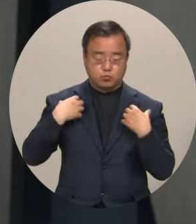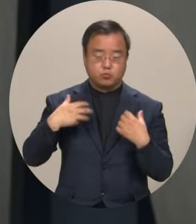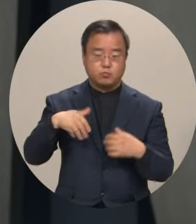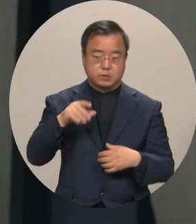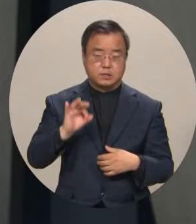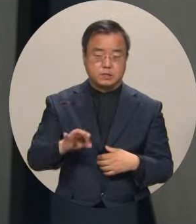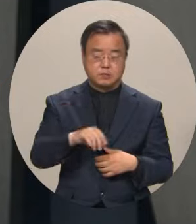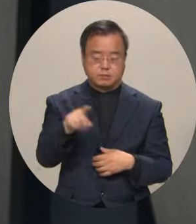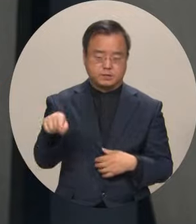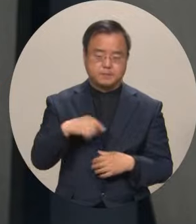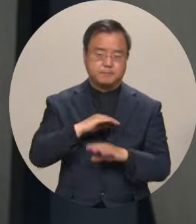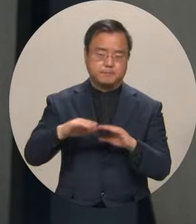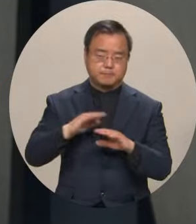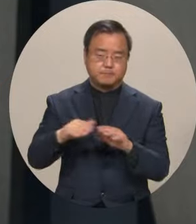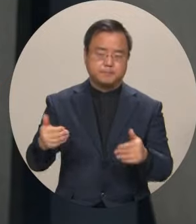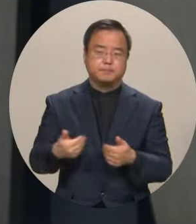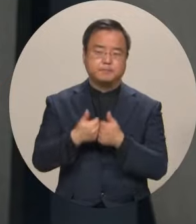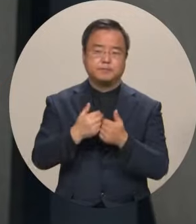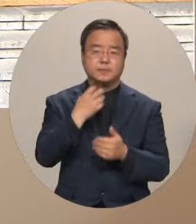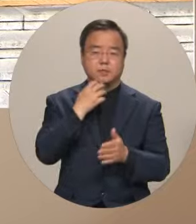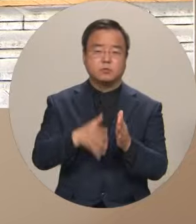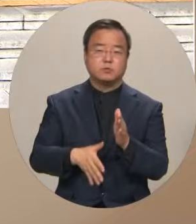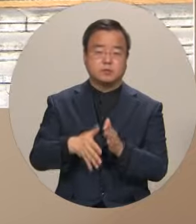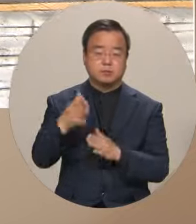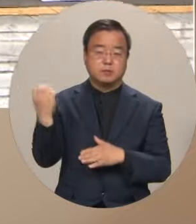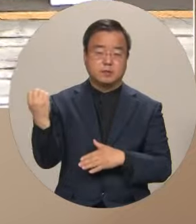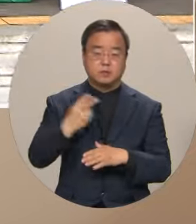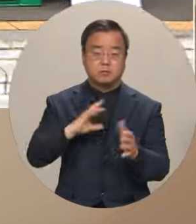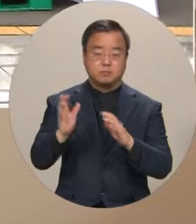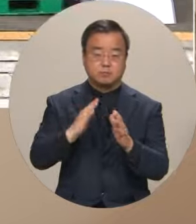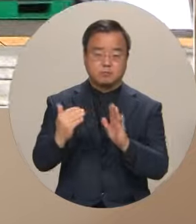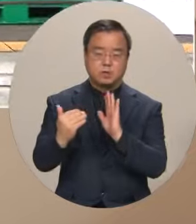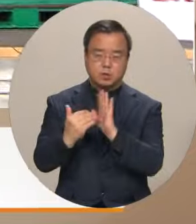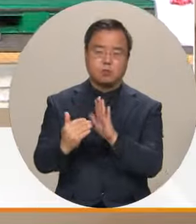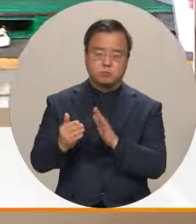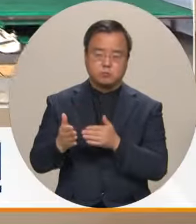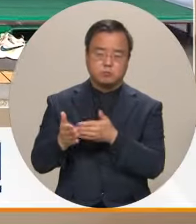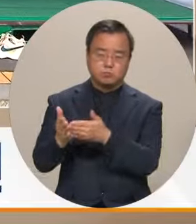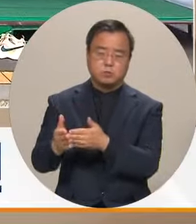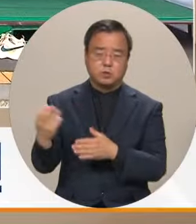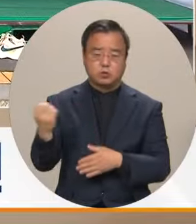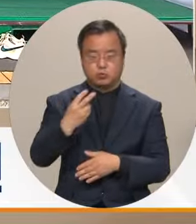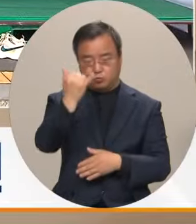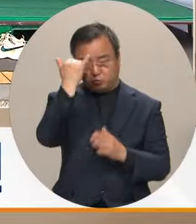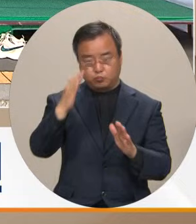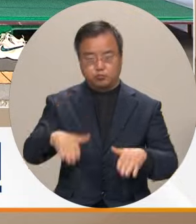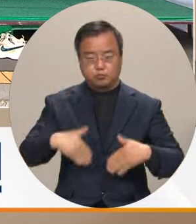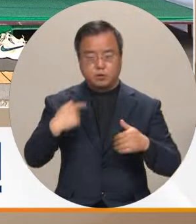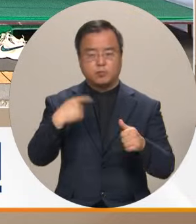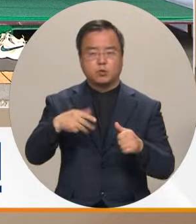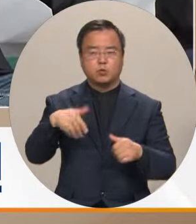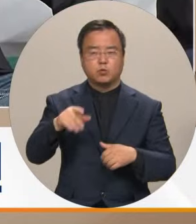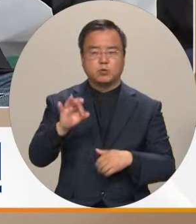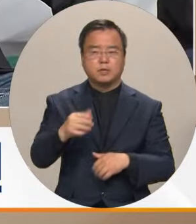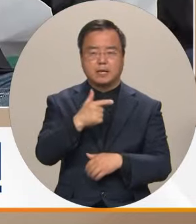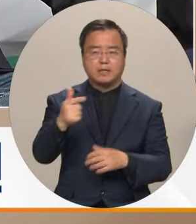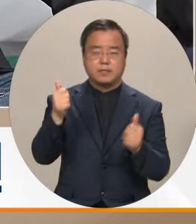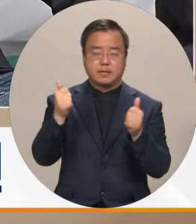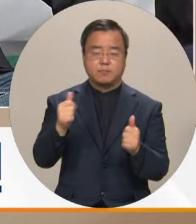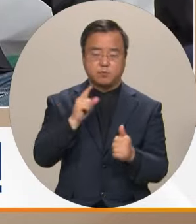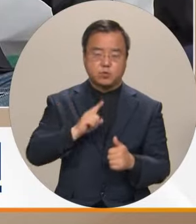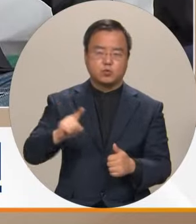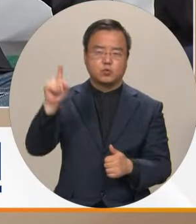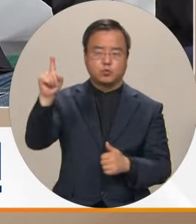있습니다 서울시 교육청은 시의회에 제의를 요구하기로 했고요 충남교육청은 대법원 재소를 추진하기로